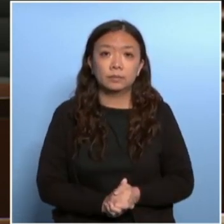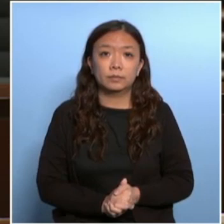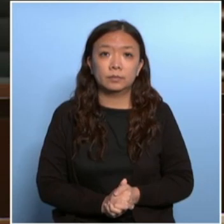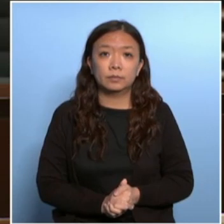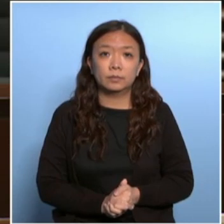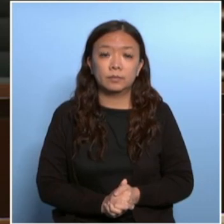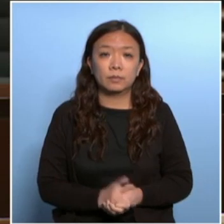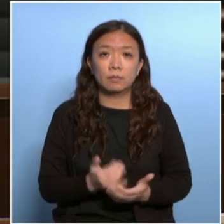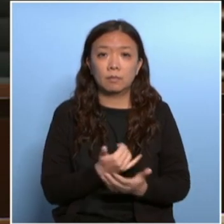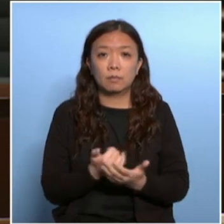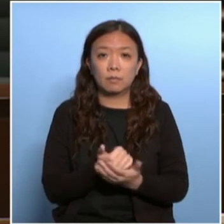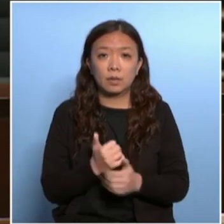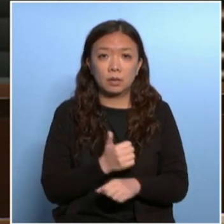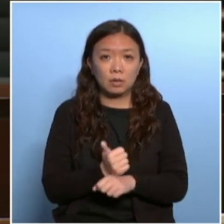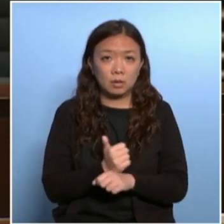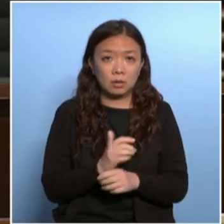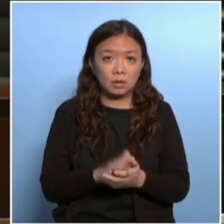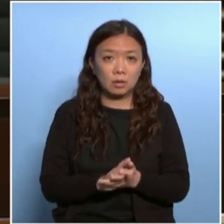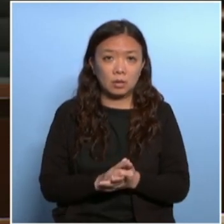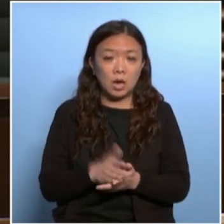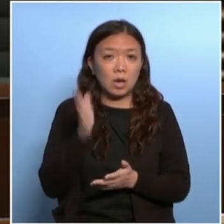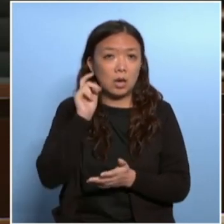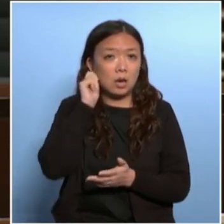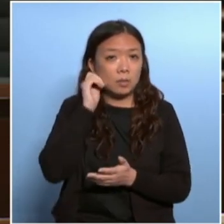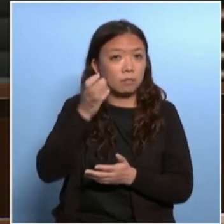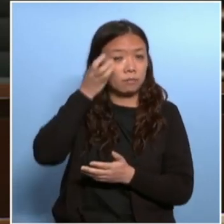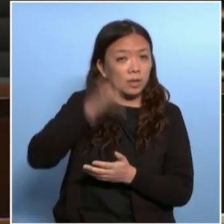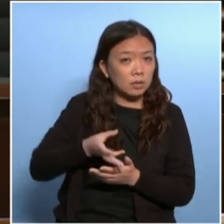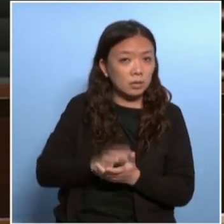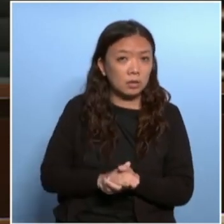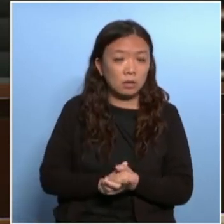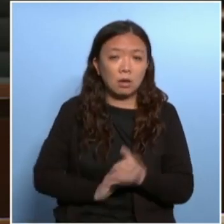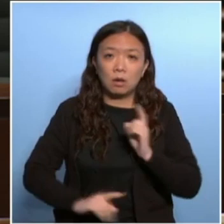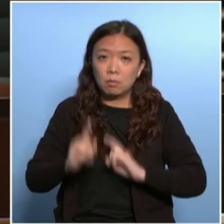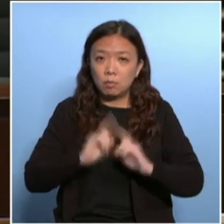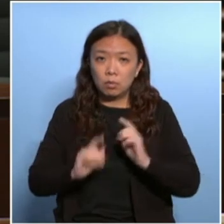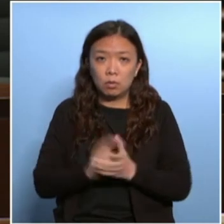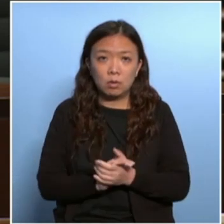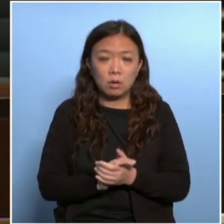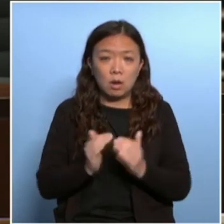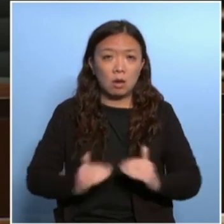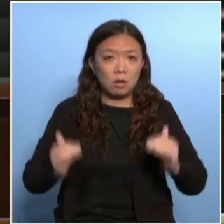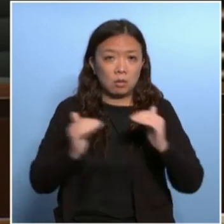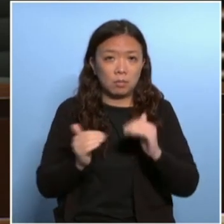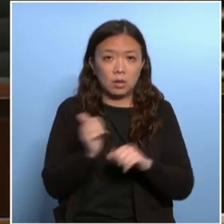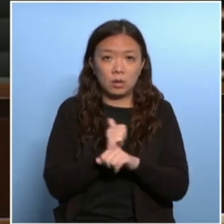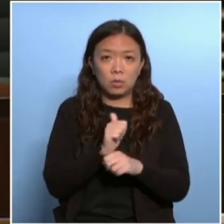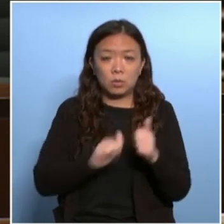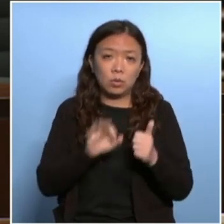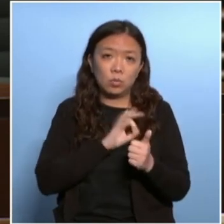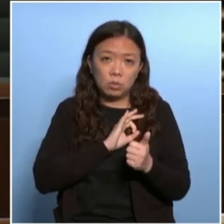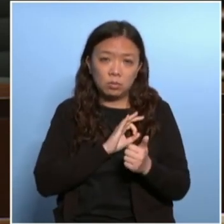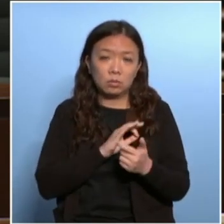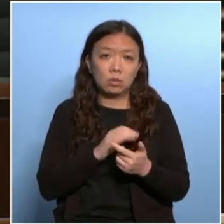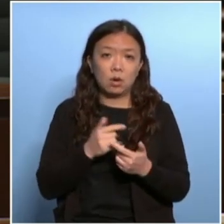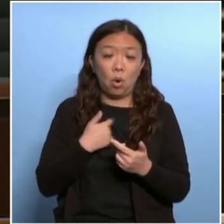平機條例的性別歧視裏面去講，但係無論是平機會或者我看到佢入邊，我並非大